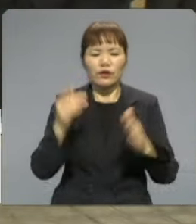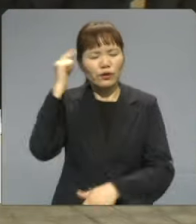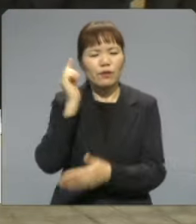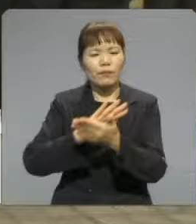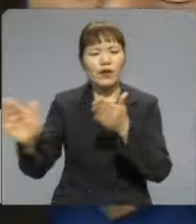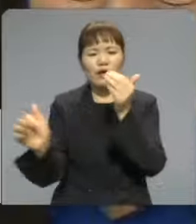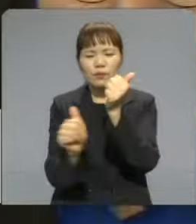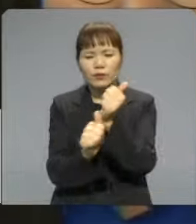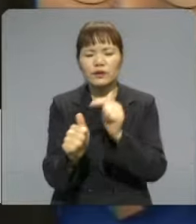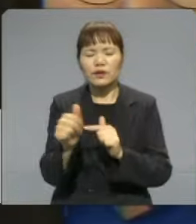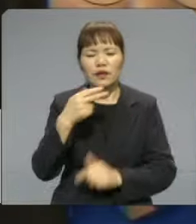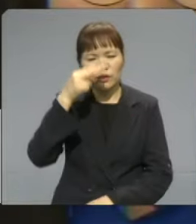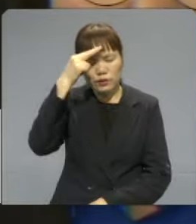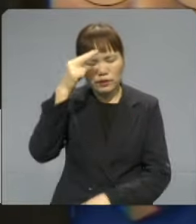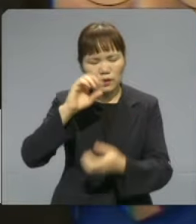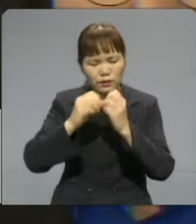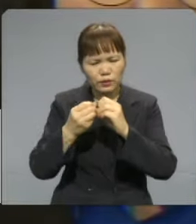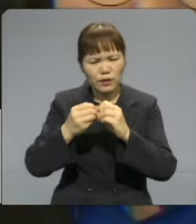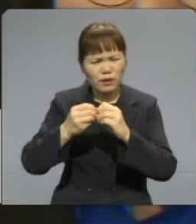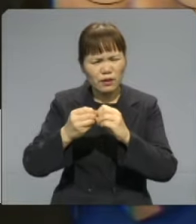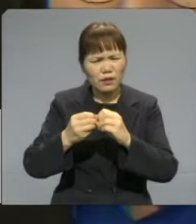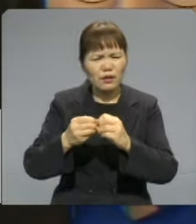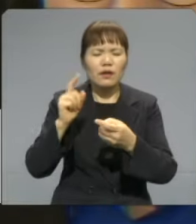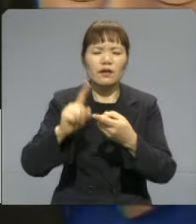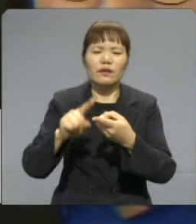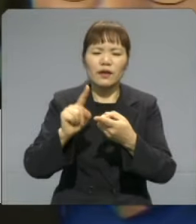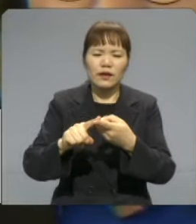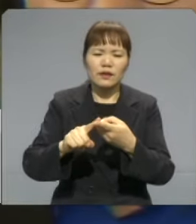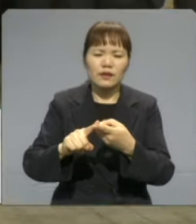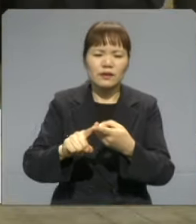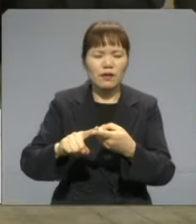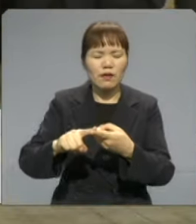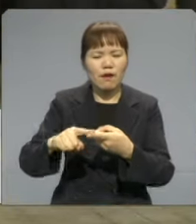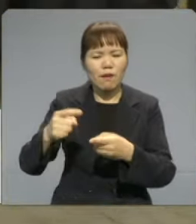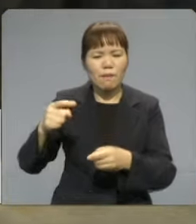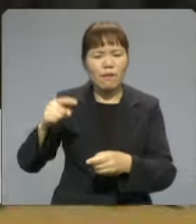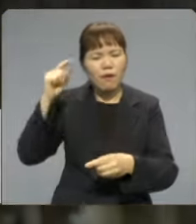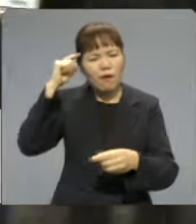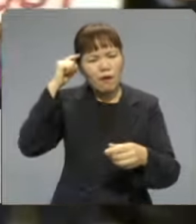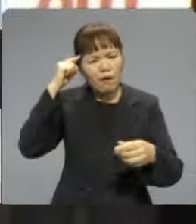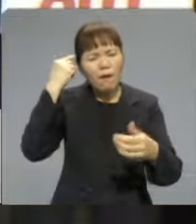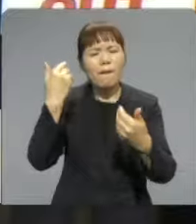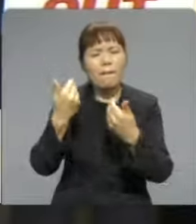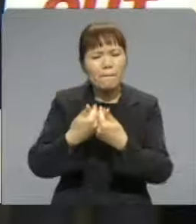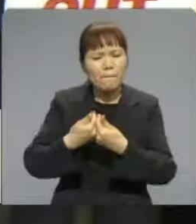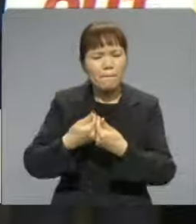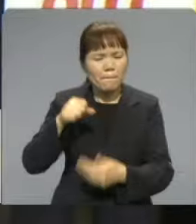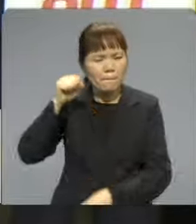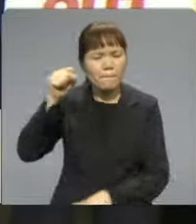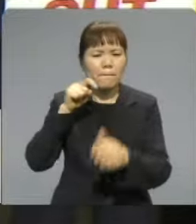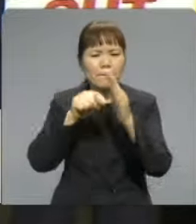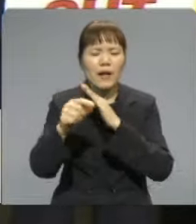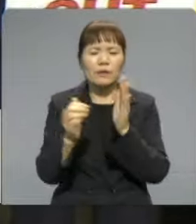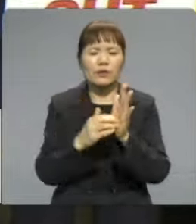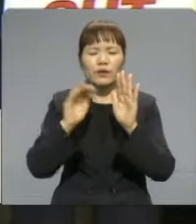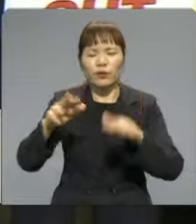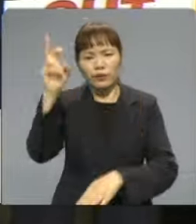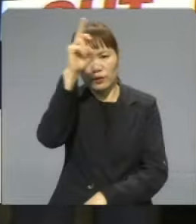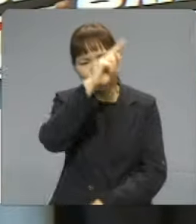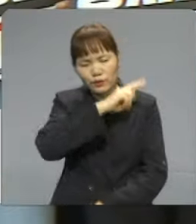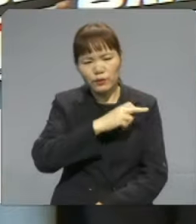관련해 대검찰청을 항의 방문했습니다. 민주당 검찰 독재 정치 탄압 대책위원회는 오늘